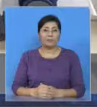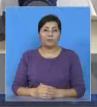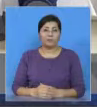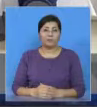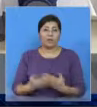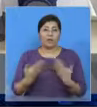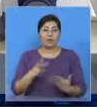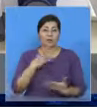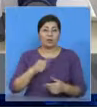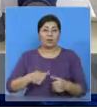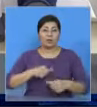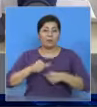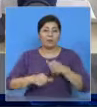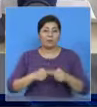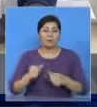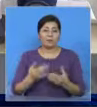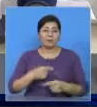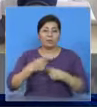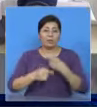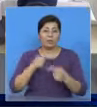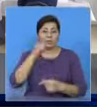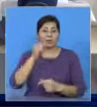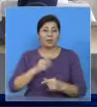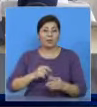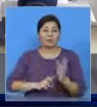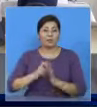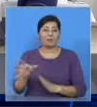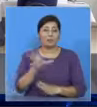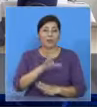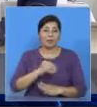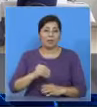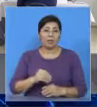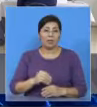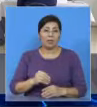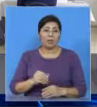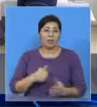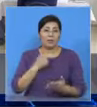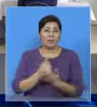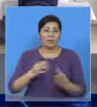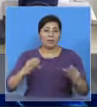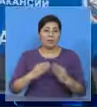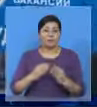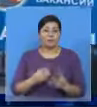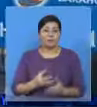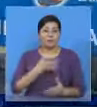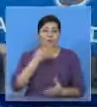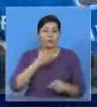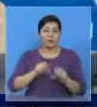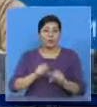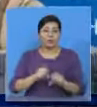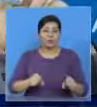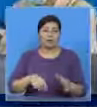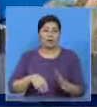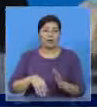Қазір қазір балабақшалармен өткізіліп отырса, енді келесі айдың басында жалпы барлық мемлекеттік мекемелерге жылу маусымына қосылатын барлық мекемелер